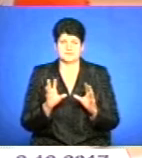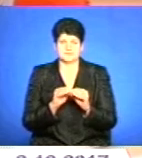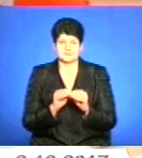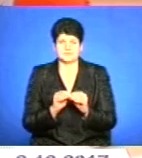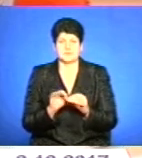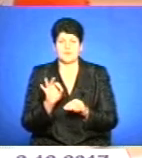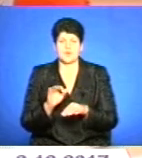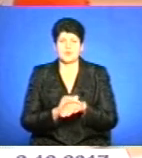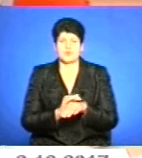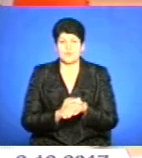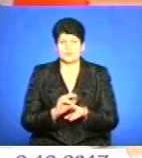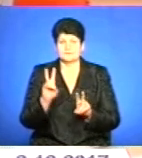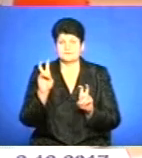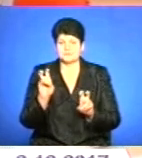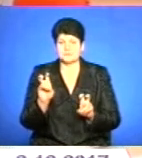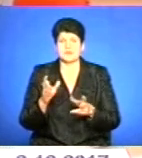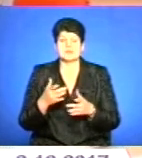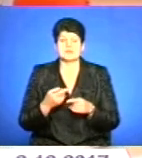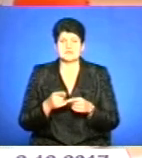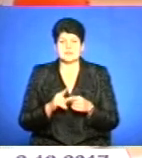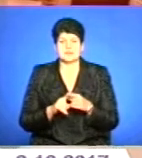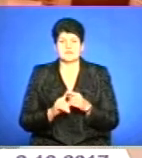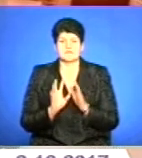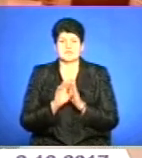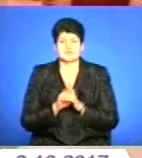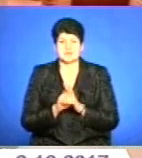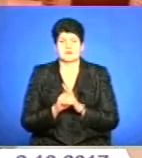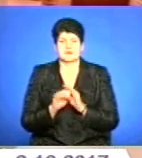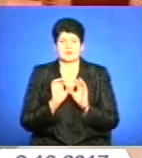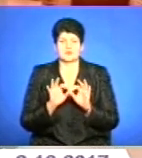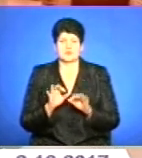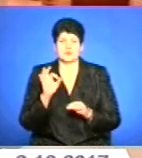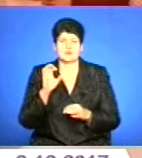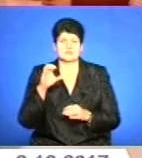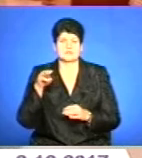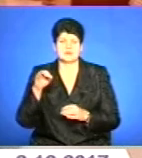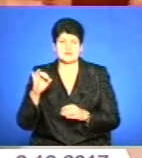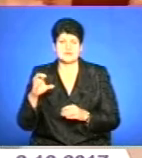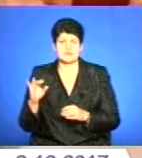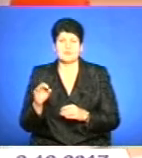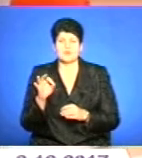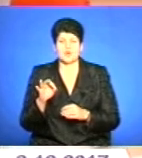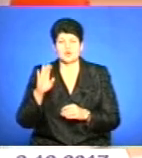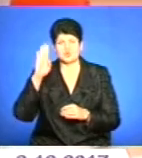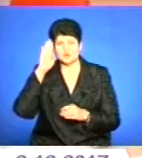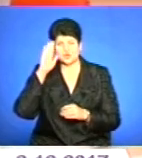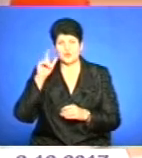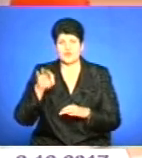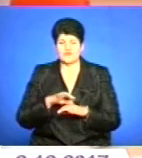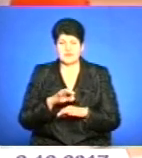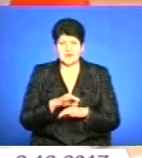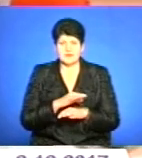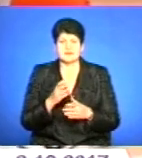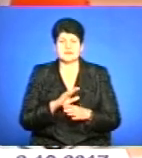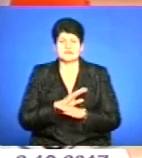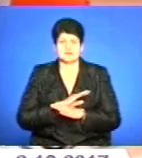про добро. Так увійшла до видання розповідь Ольги Стасів про її чоловіка, який загинув на війні на сході України. Він все своє